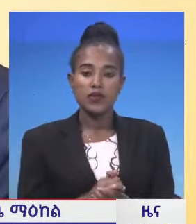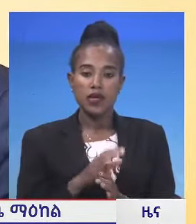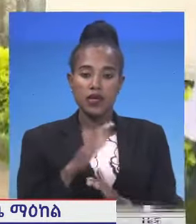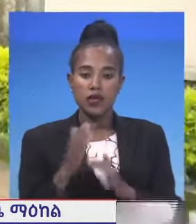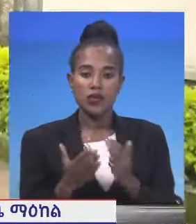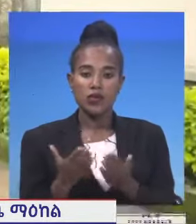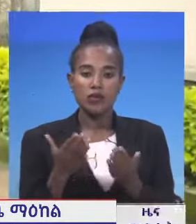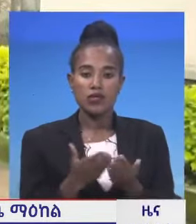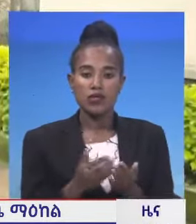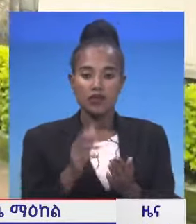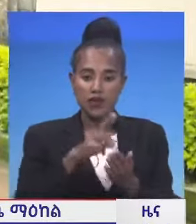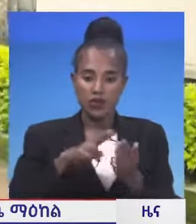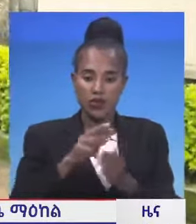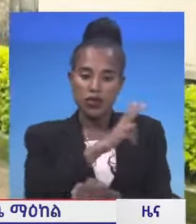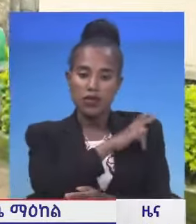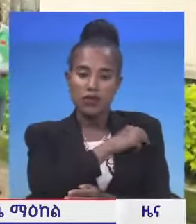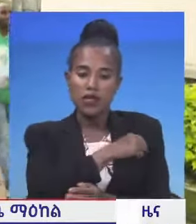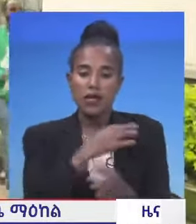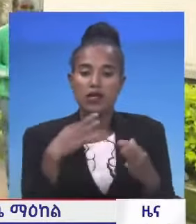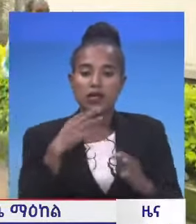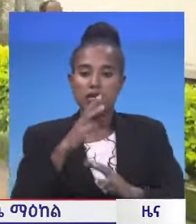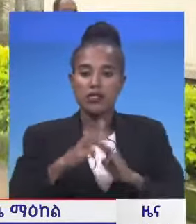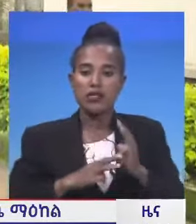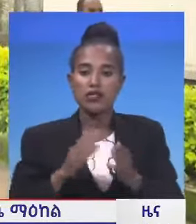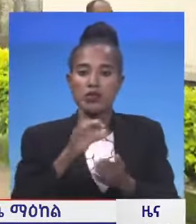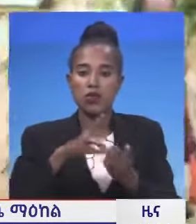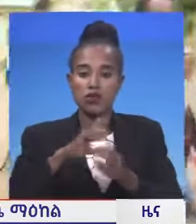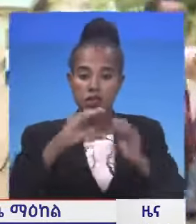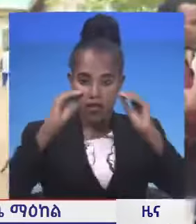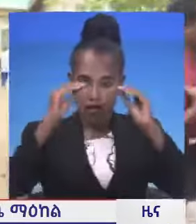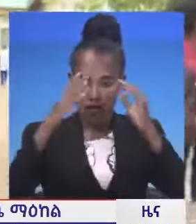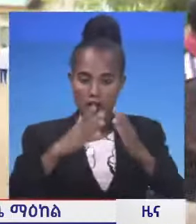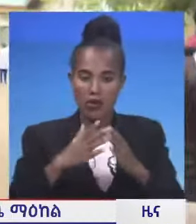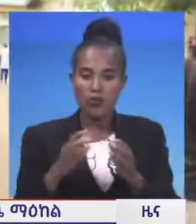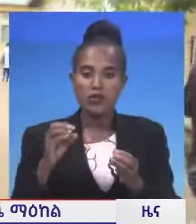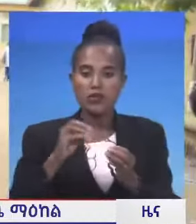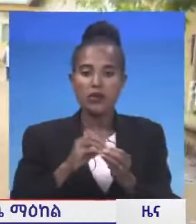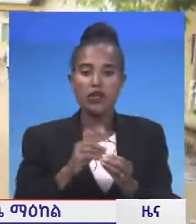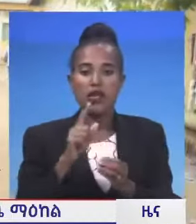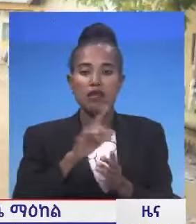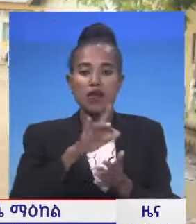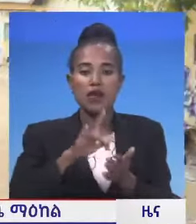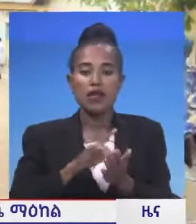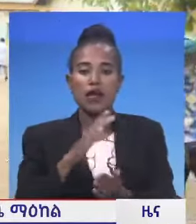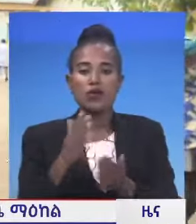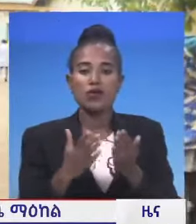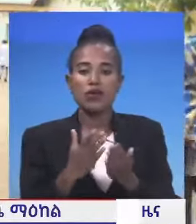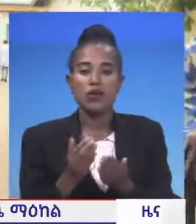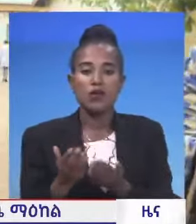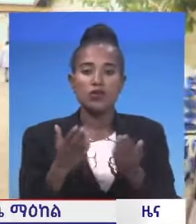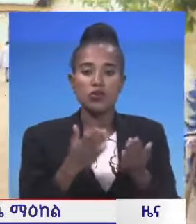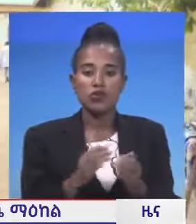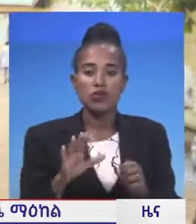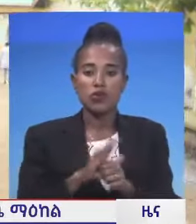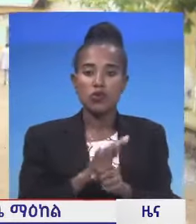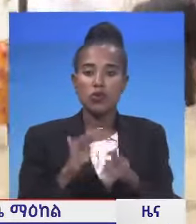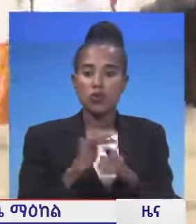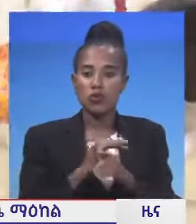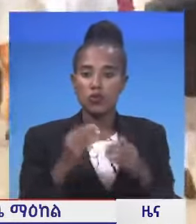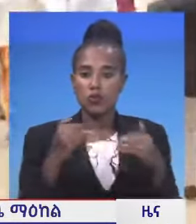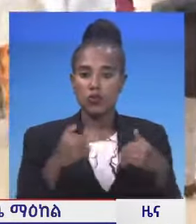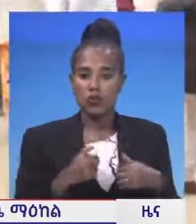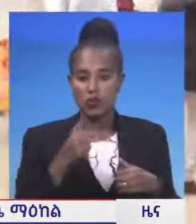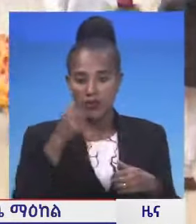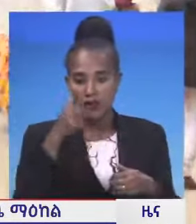አገልግሎት መስጠት። የዩኒቨርሲቲው ህክምናና ጤና ሳይንስ ኮሌጅ ከመማር ማስተማር ስራው በተጨማሪ ለአንድ ማዕከል አገልግሎት የሚሰጡ ብቁ ባለሙያዎች